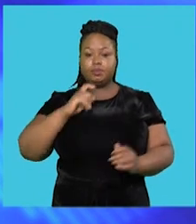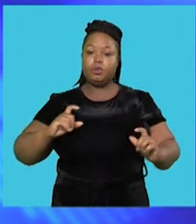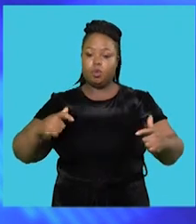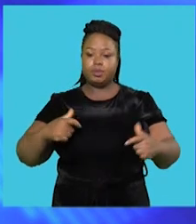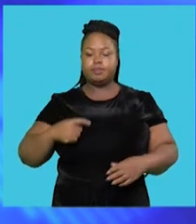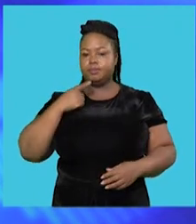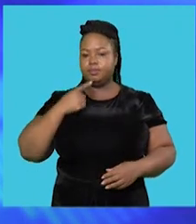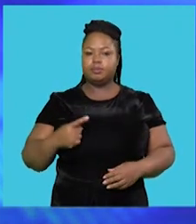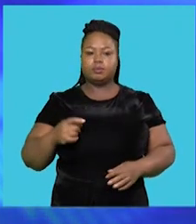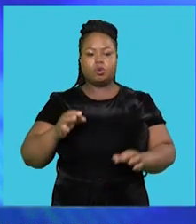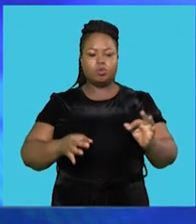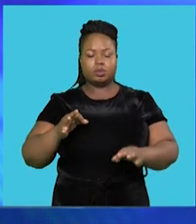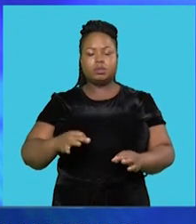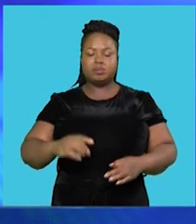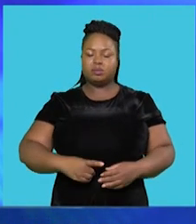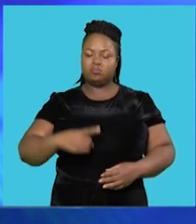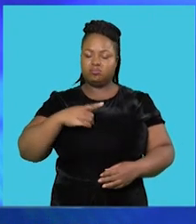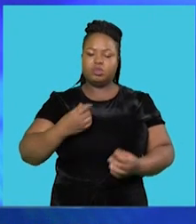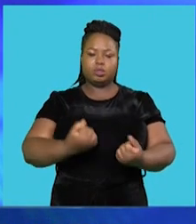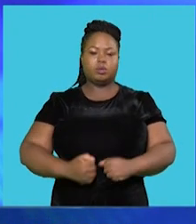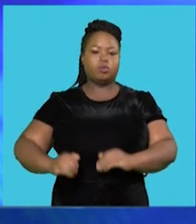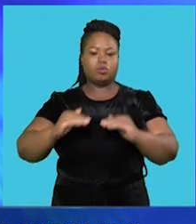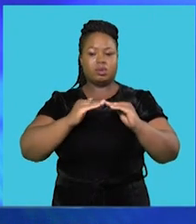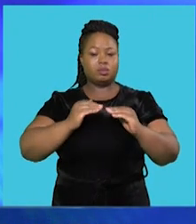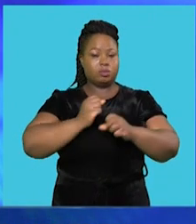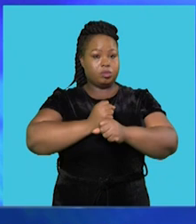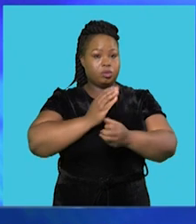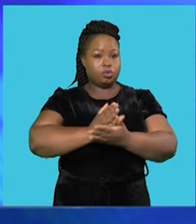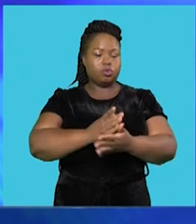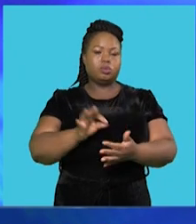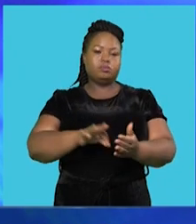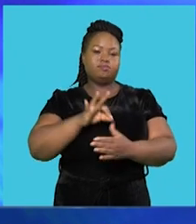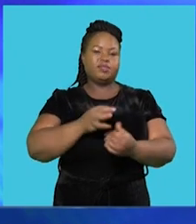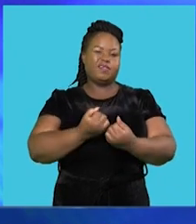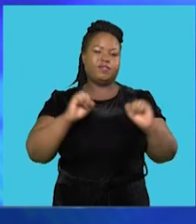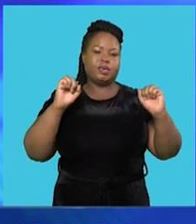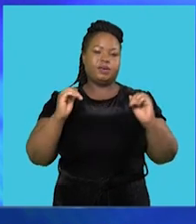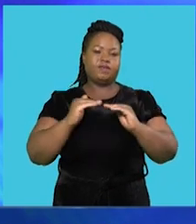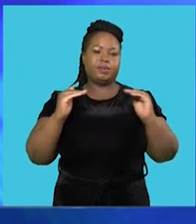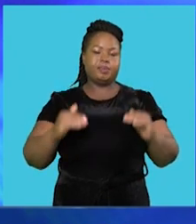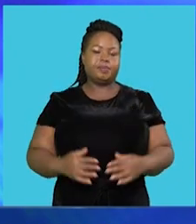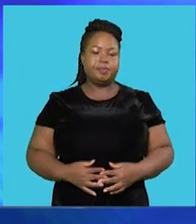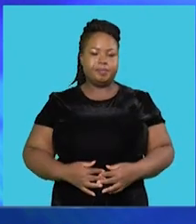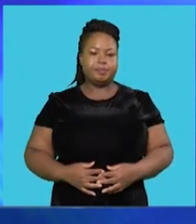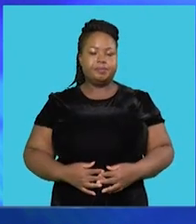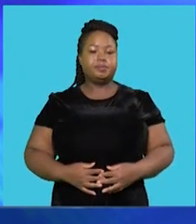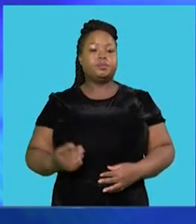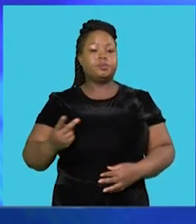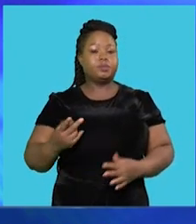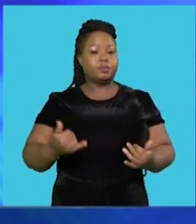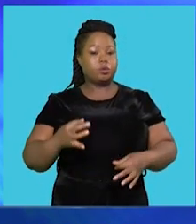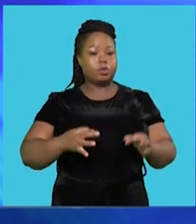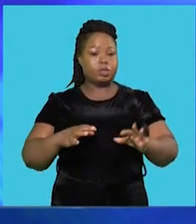maakwele okuba abambe isti imase demokrasi elizwe ngu kukwensegisa okuba u nyulo lukulegile kwa ye alunamkete ukanige